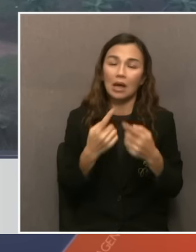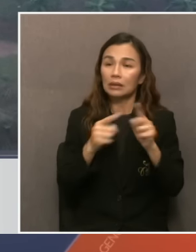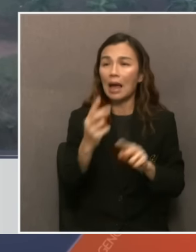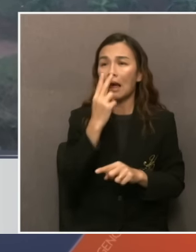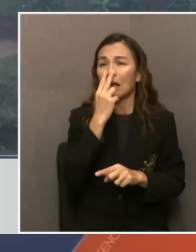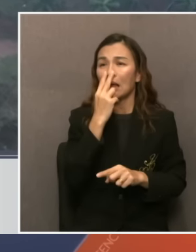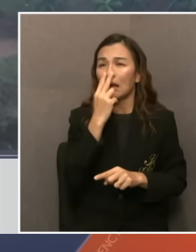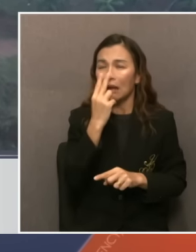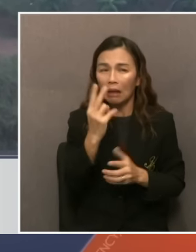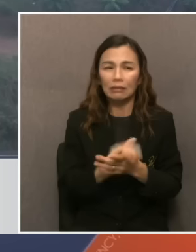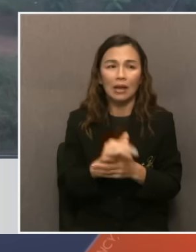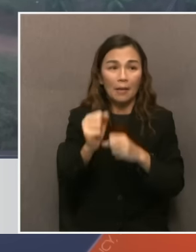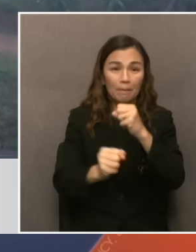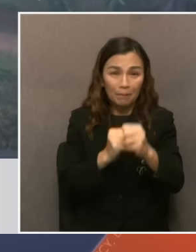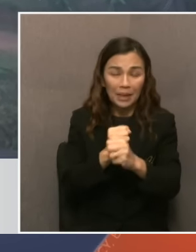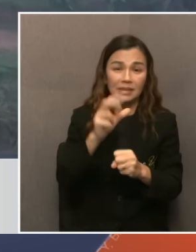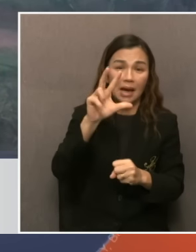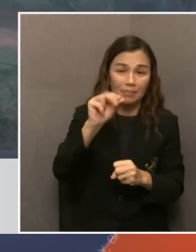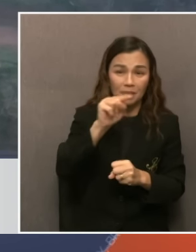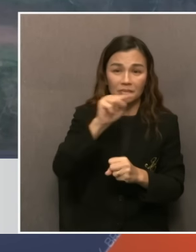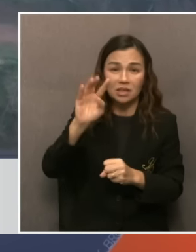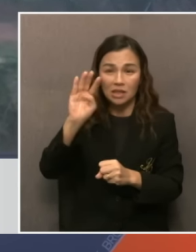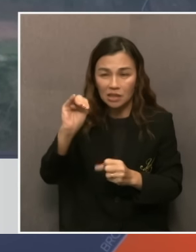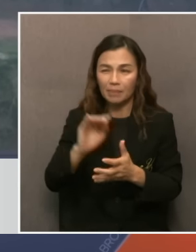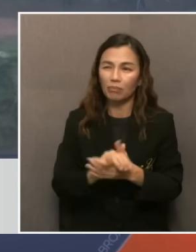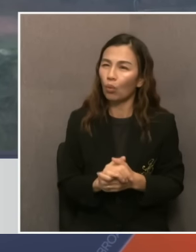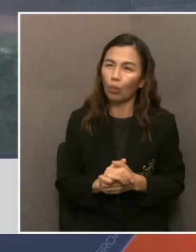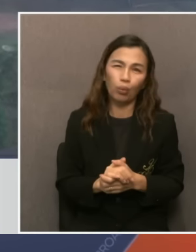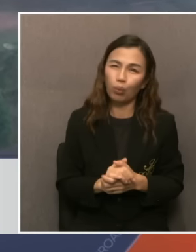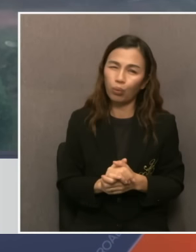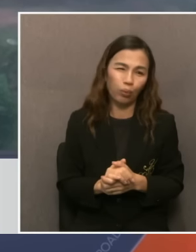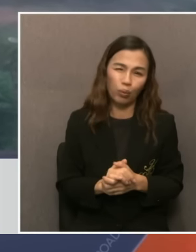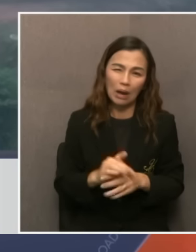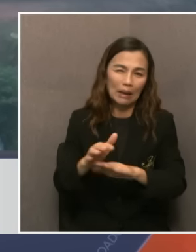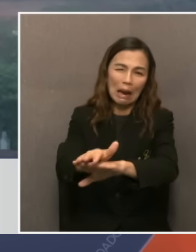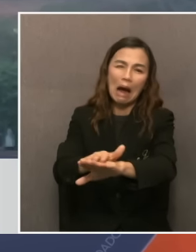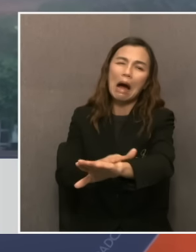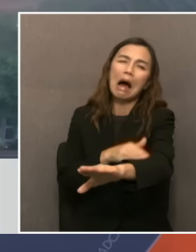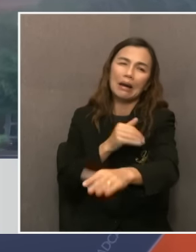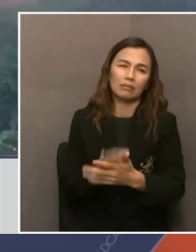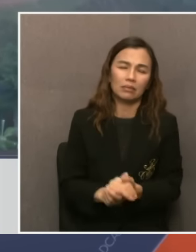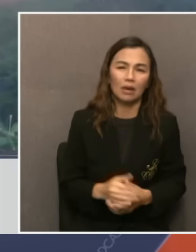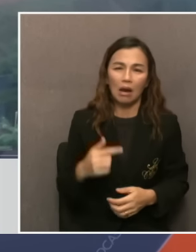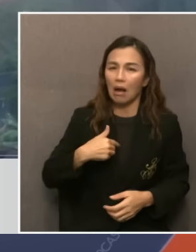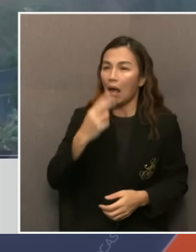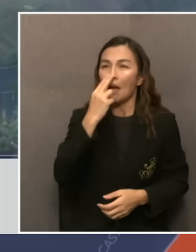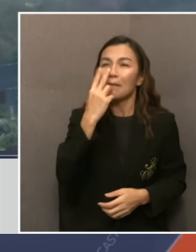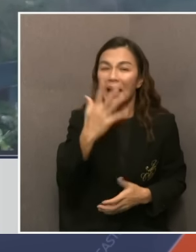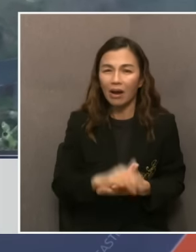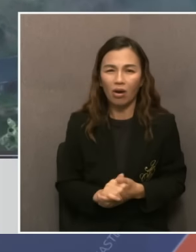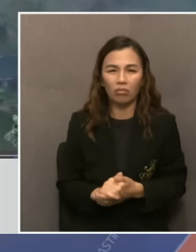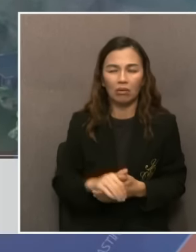30 40ปีนี้หรอกเราสายเกินที่จะเห็นผลในช่วงอายุเราแล้ว แต่สิ่งที่จะช่วยได้ก็คือเราต้องพยายามปรับตัว